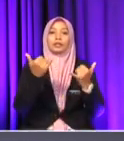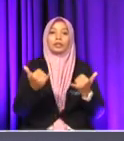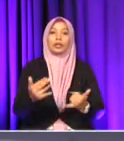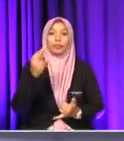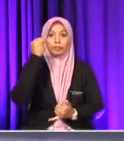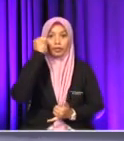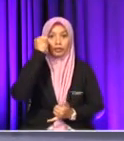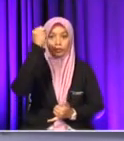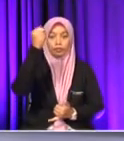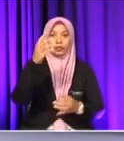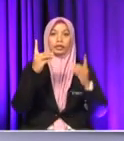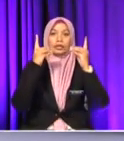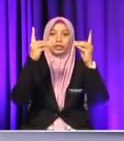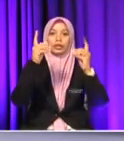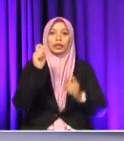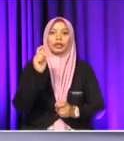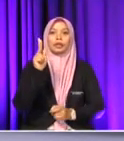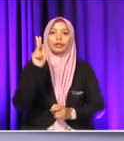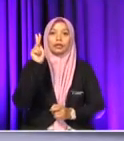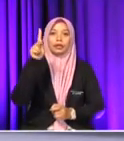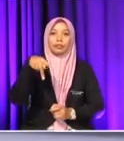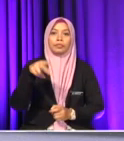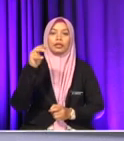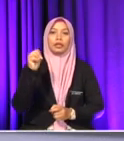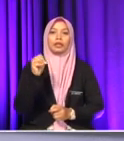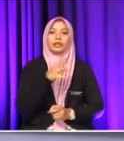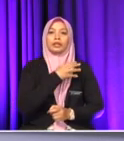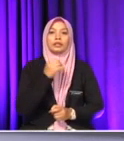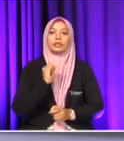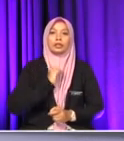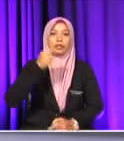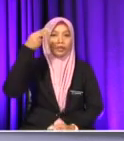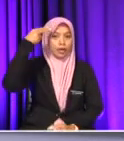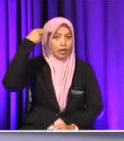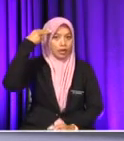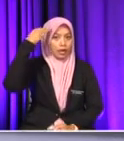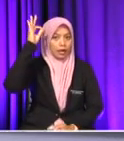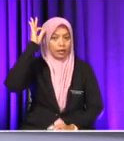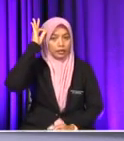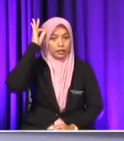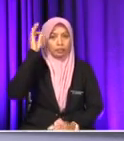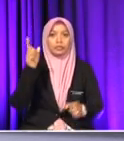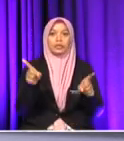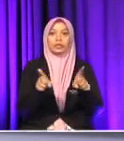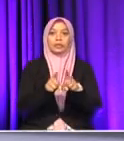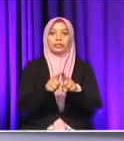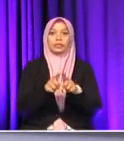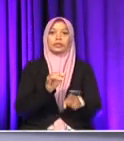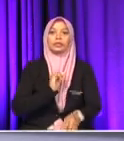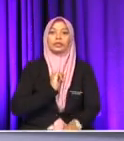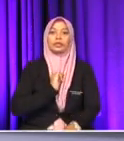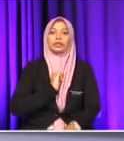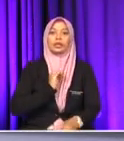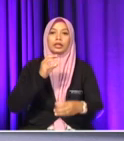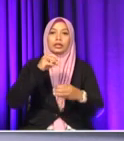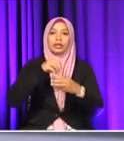kegemaran anda di TV cpm dan nama saya hanifson hari ini Anda bersama saya sama-sama kita dalam slot